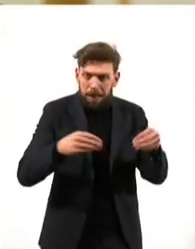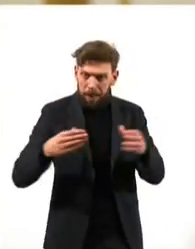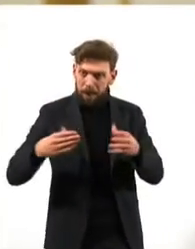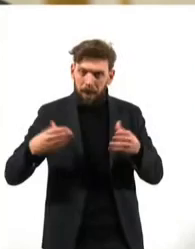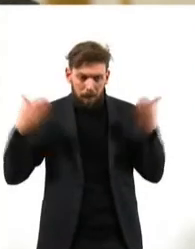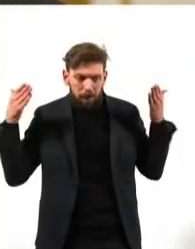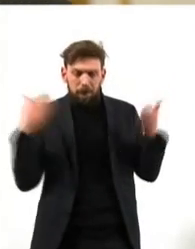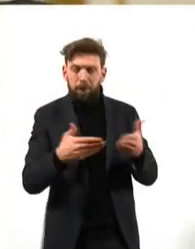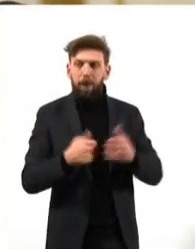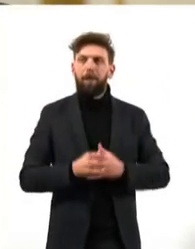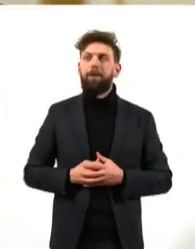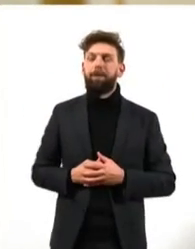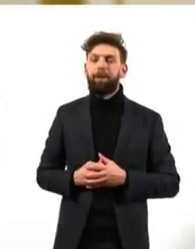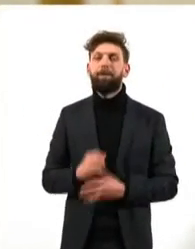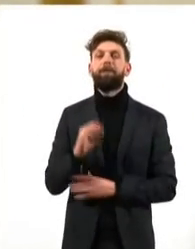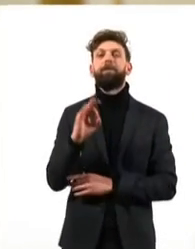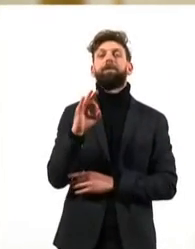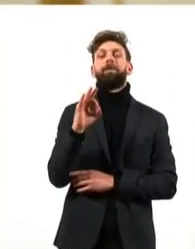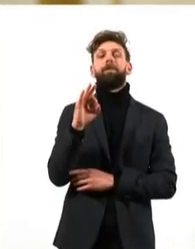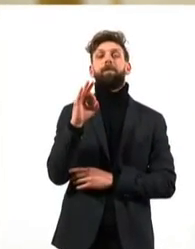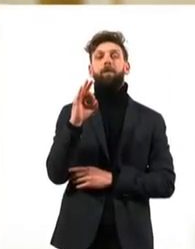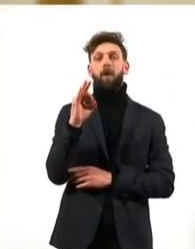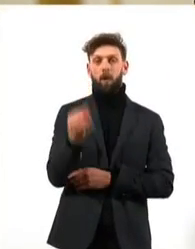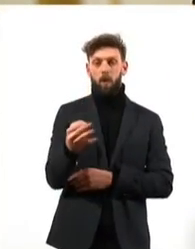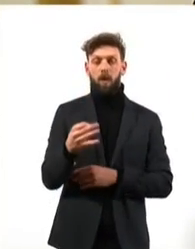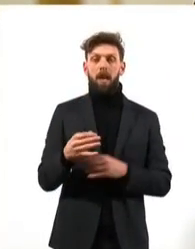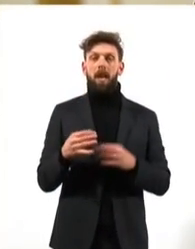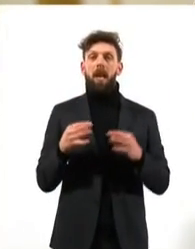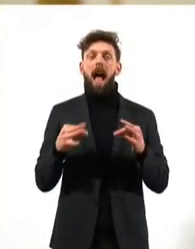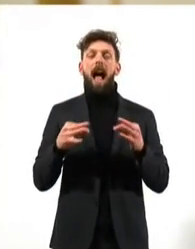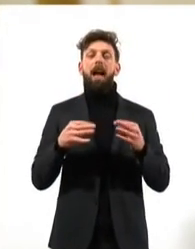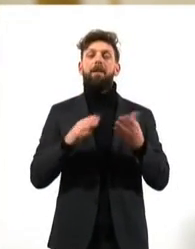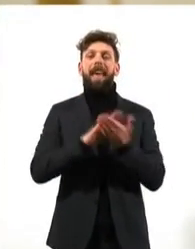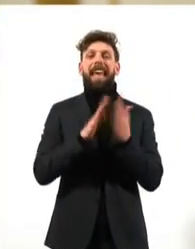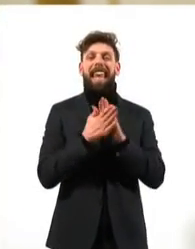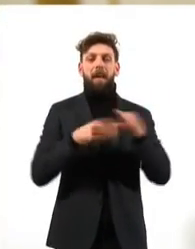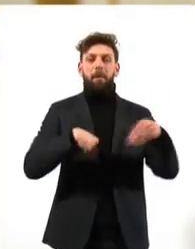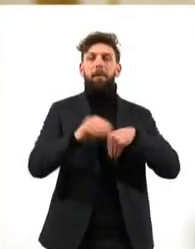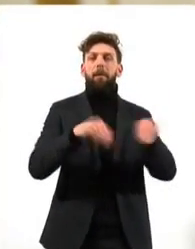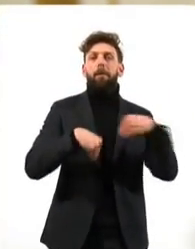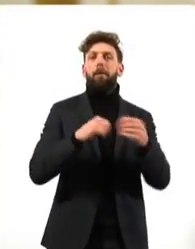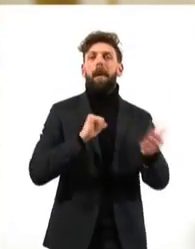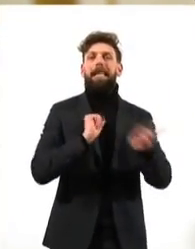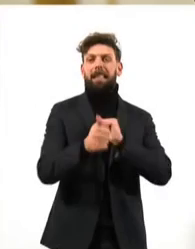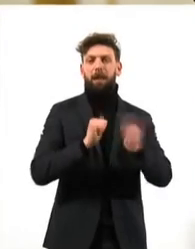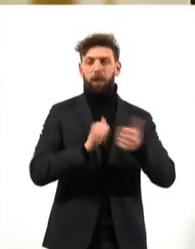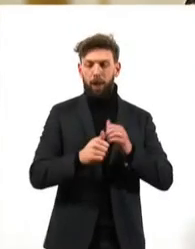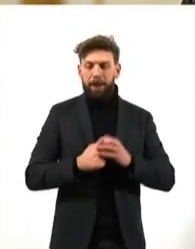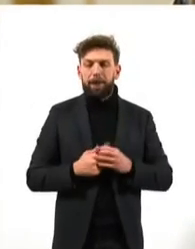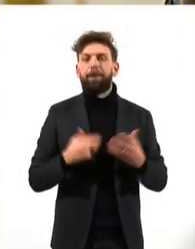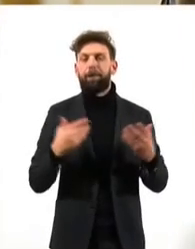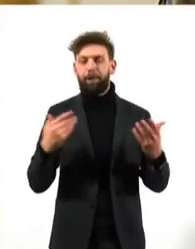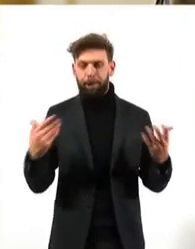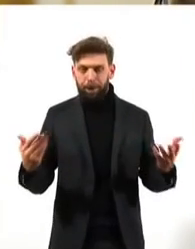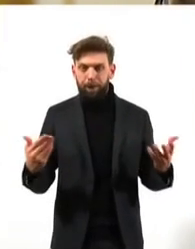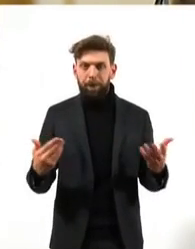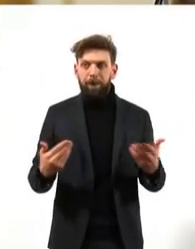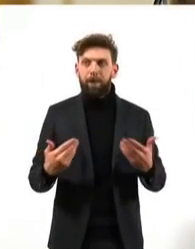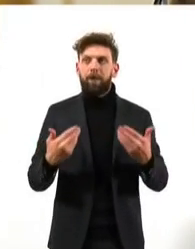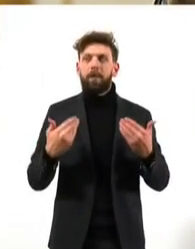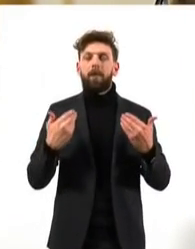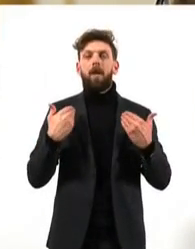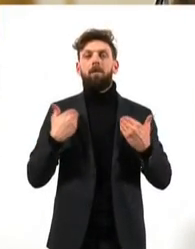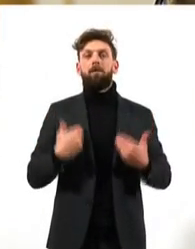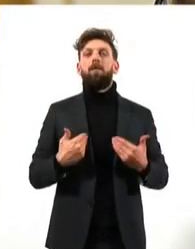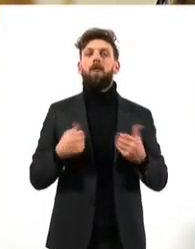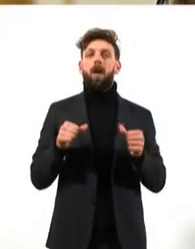Mathieu. Oui, donc concernant le sujet du pari sportif, il faut savoir que du coup, je suis Gallo Diallo,